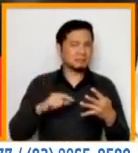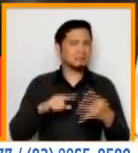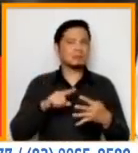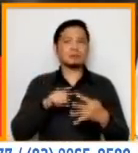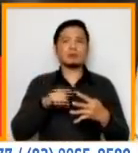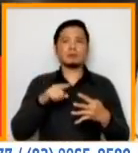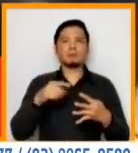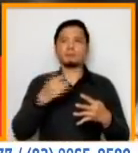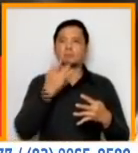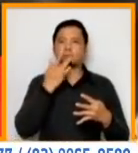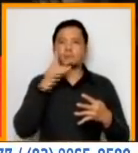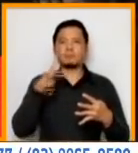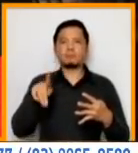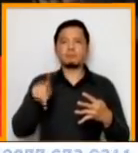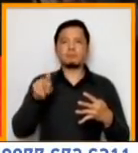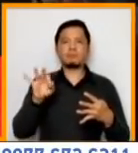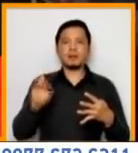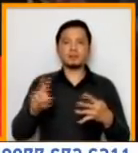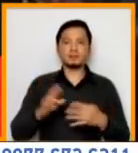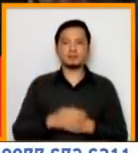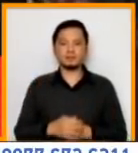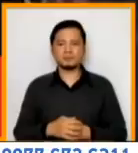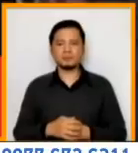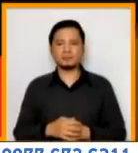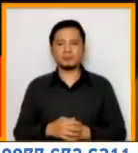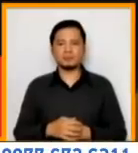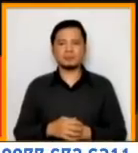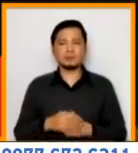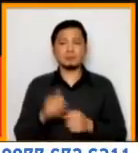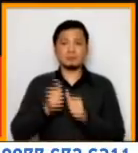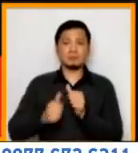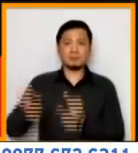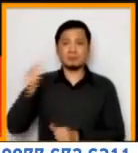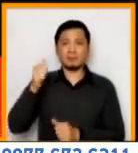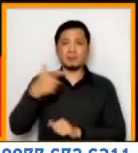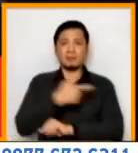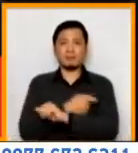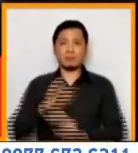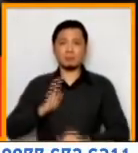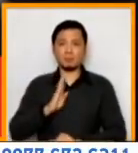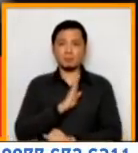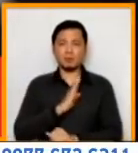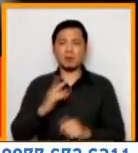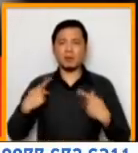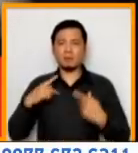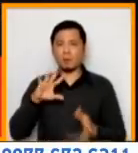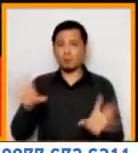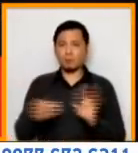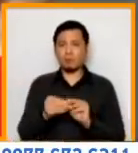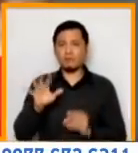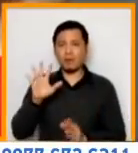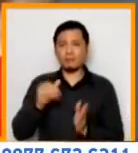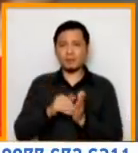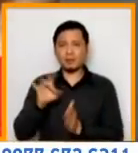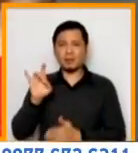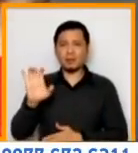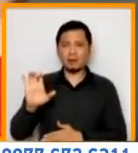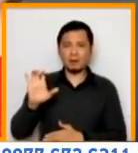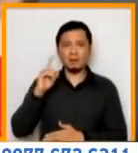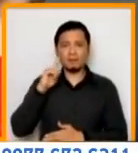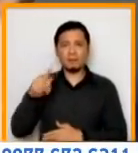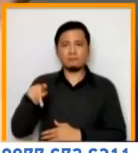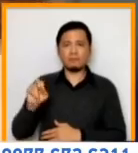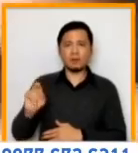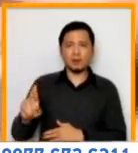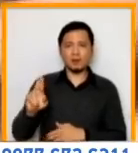kay Dr. Jeffrey Ibones, head ng COVID Vaccine Board, na may 5,800 vaccine doses ng Pfizer ang inilaan